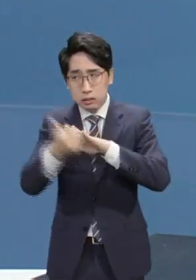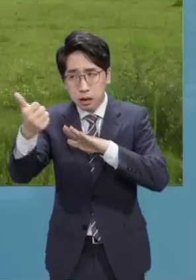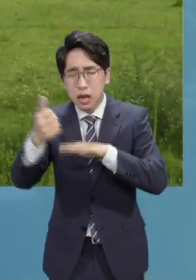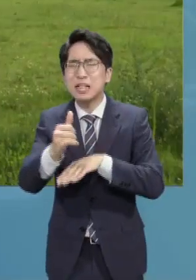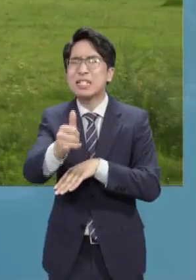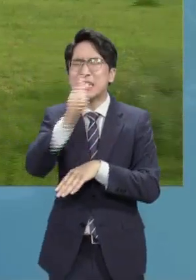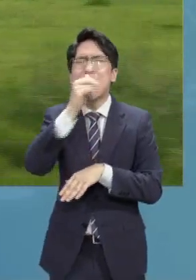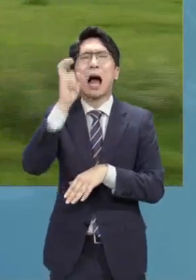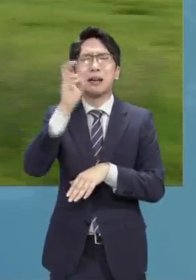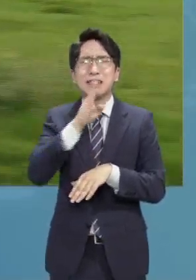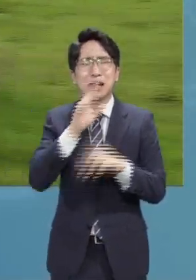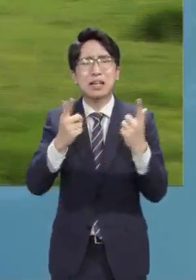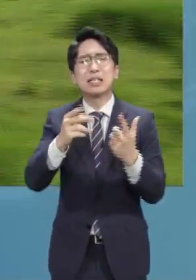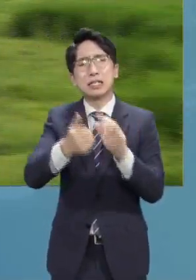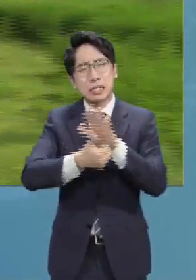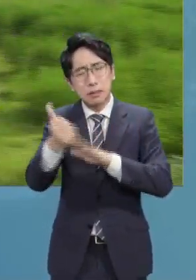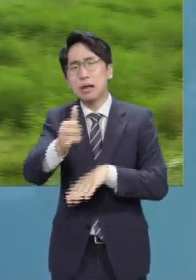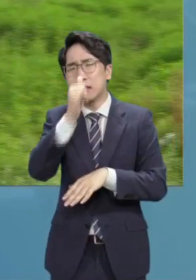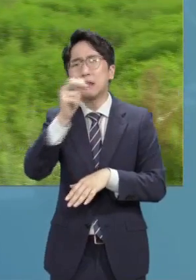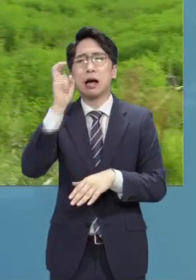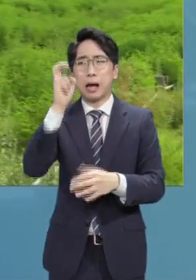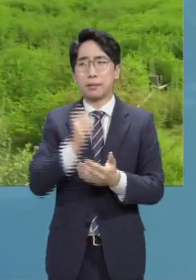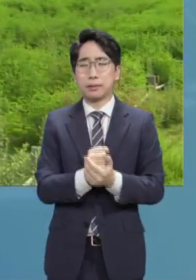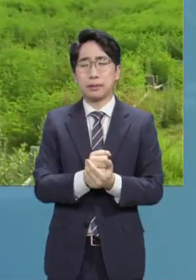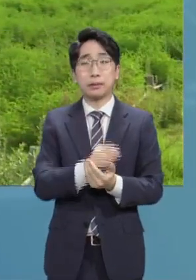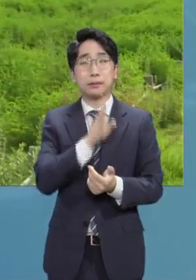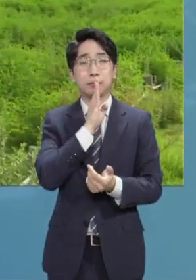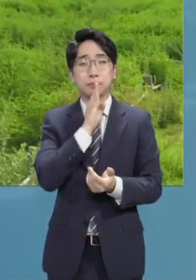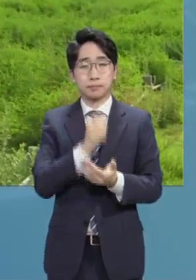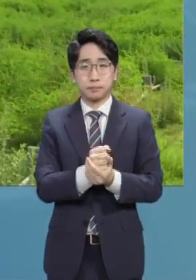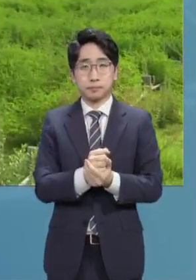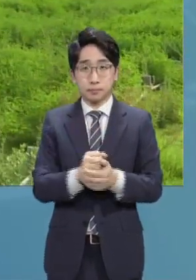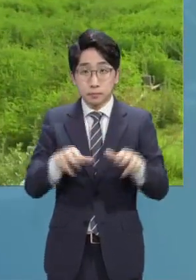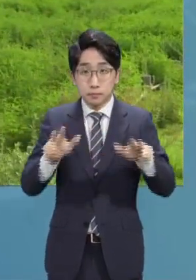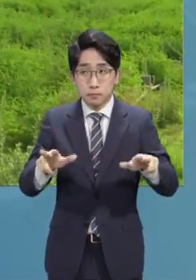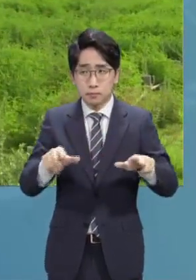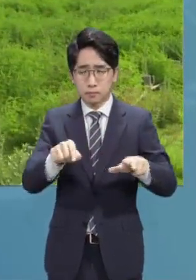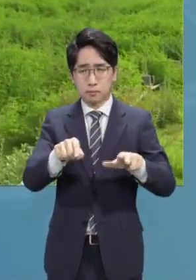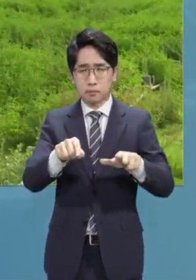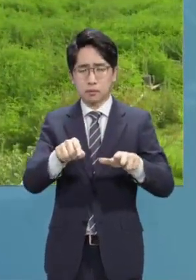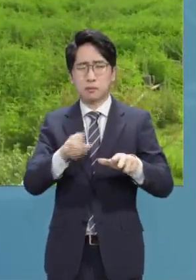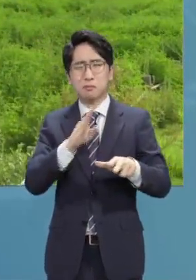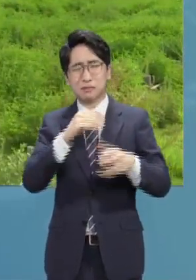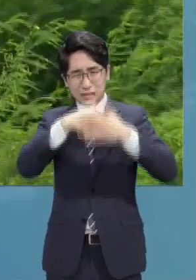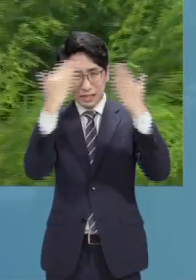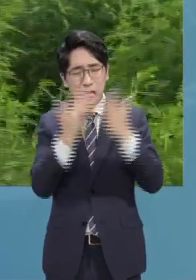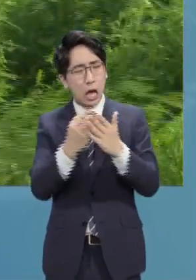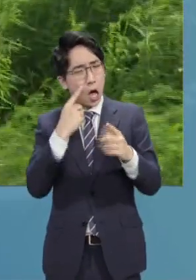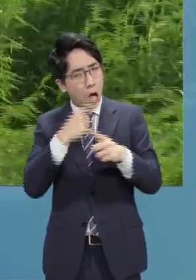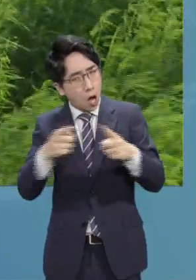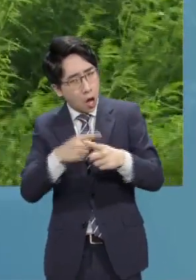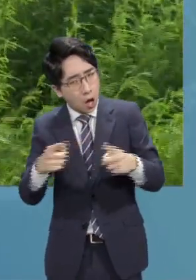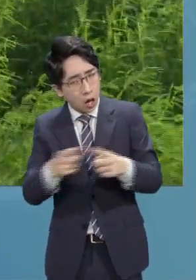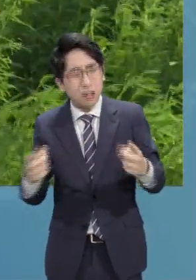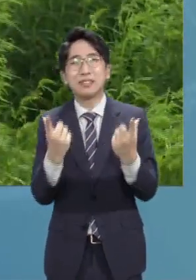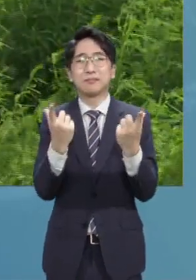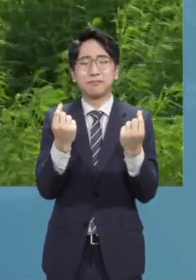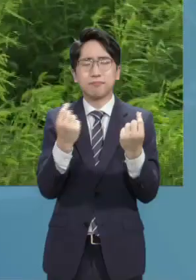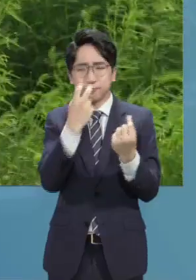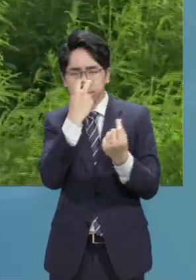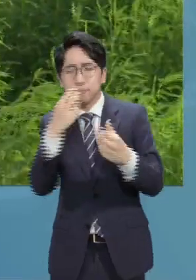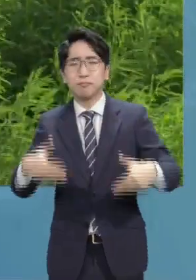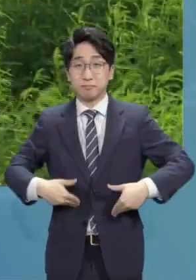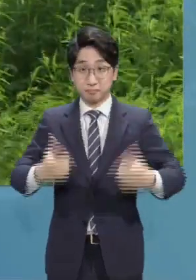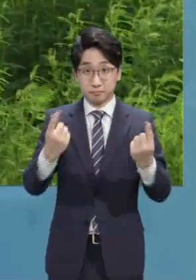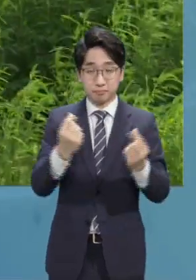점을 분명히 좀 말씀드렸죠 언어처럼 분위기를 하는데 그럼에도 불구하고 어디까지나 이건 출원일 뿐인가요 뿐이니까요 그래서 지켜봐야 될 것